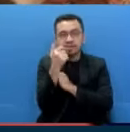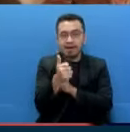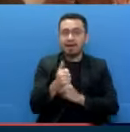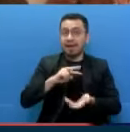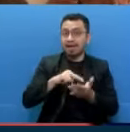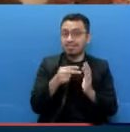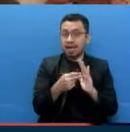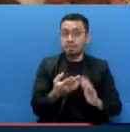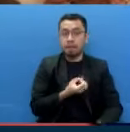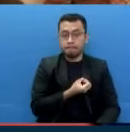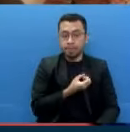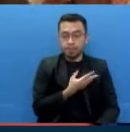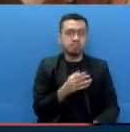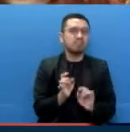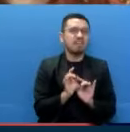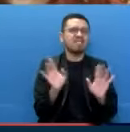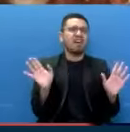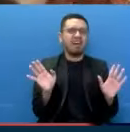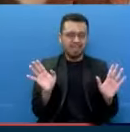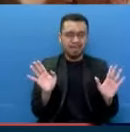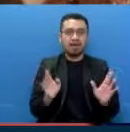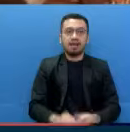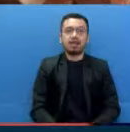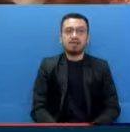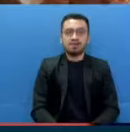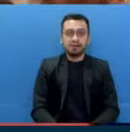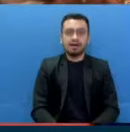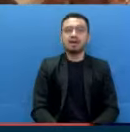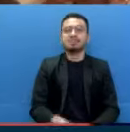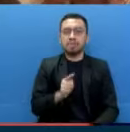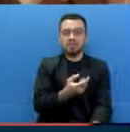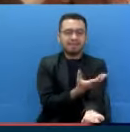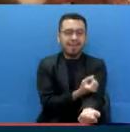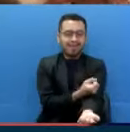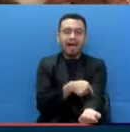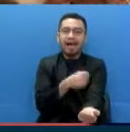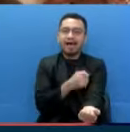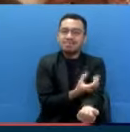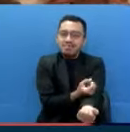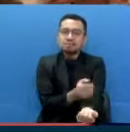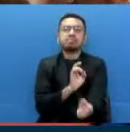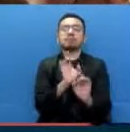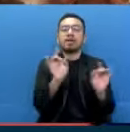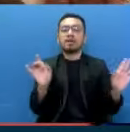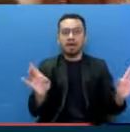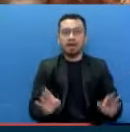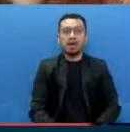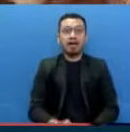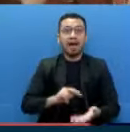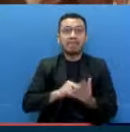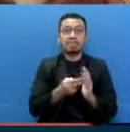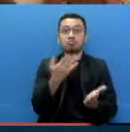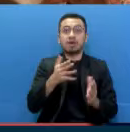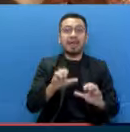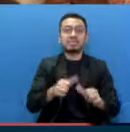performa performa denyut jantung ee apa tekanan darah yang berbeda Nah itu kemudian lalu semua bisa kemudian diinterpretasikan secara salah